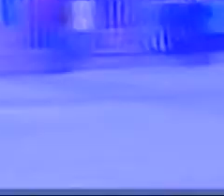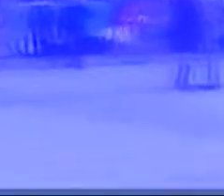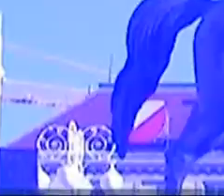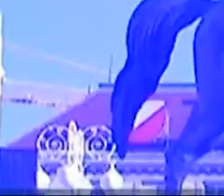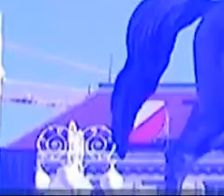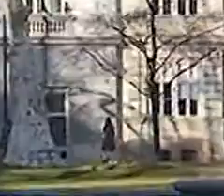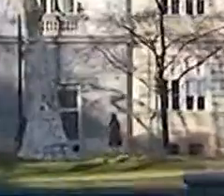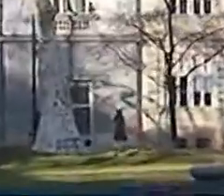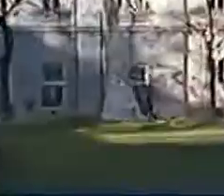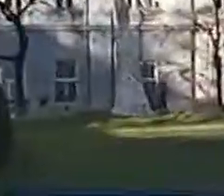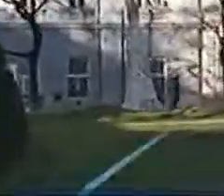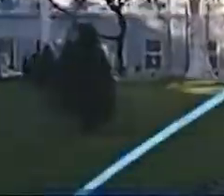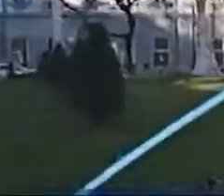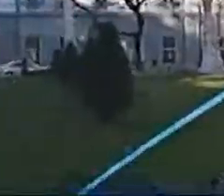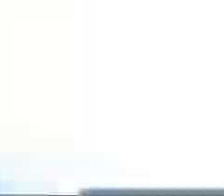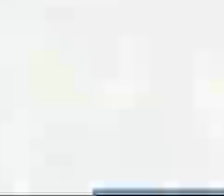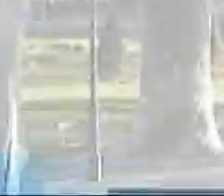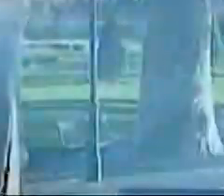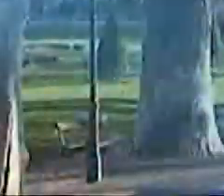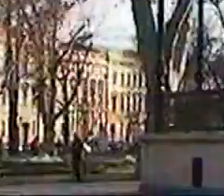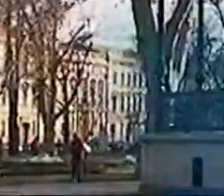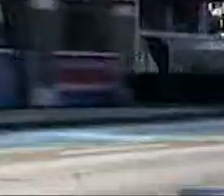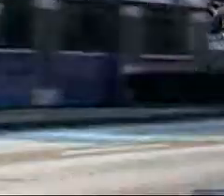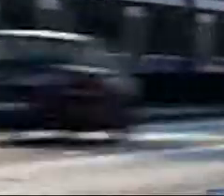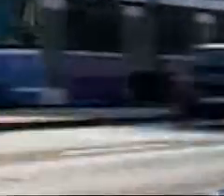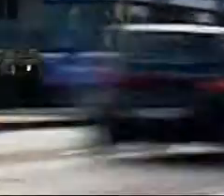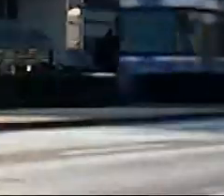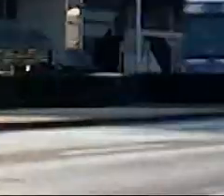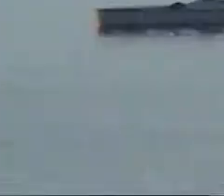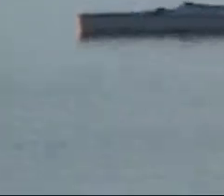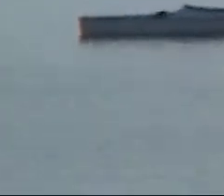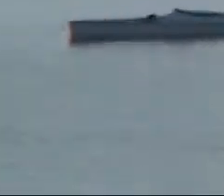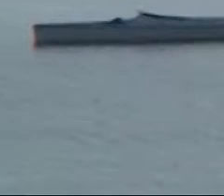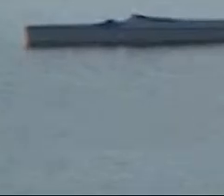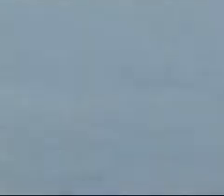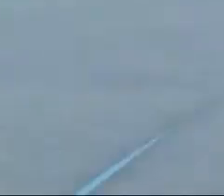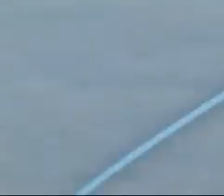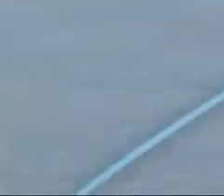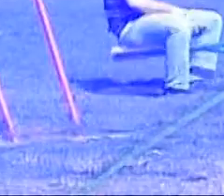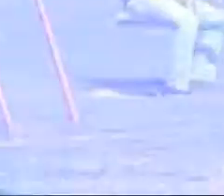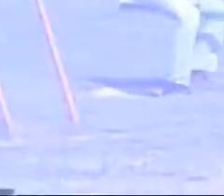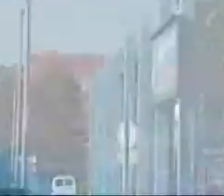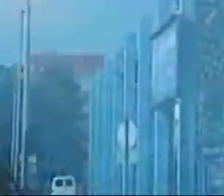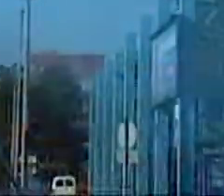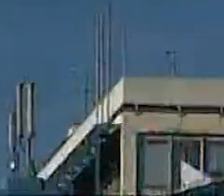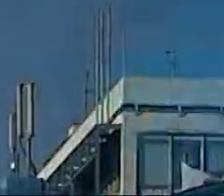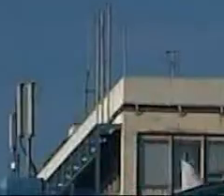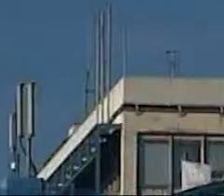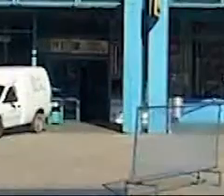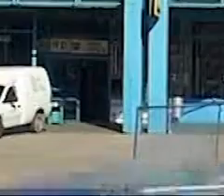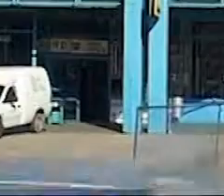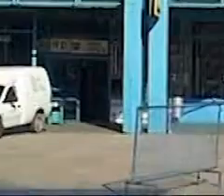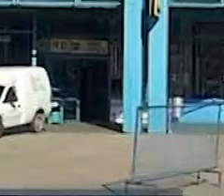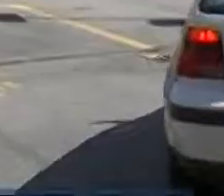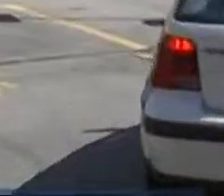Znate li tko upravlja gradom Zagrebom? Tko su gradski zastupnici, pročelnici, voditelji podružnica Zagrebačkog holdinga,